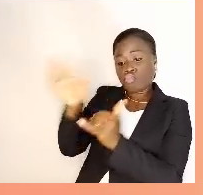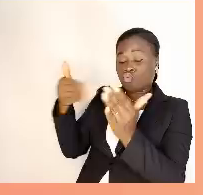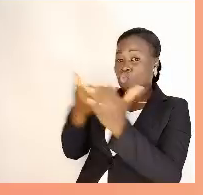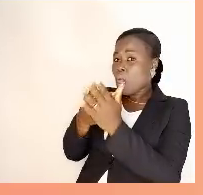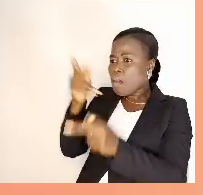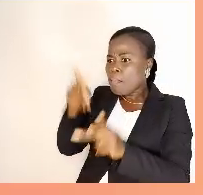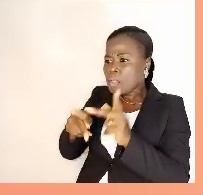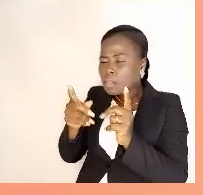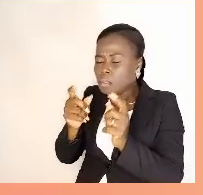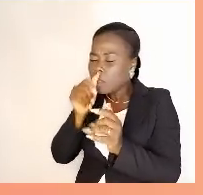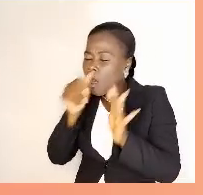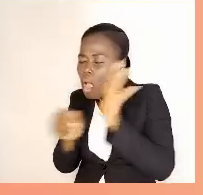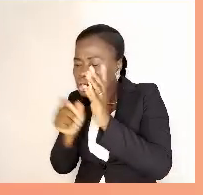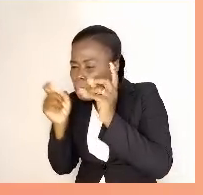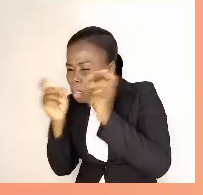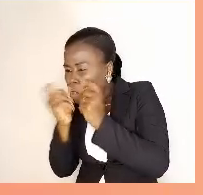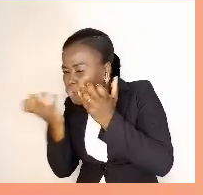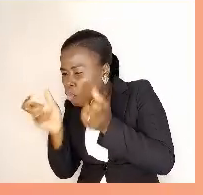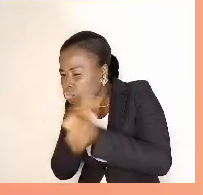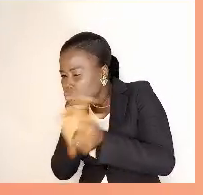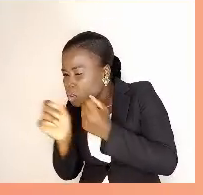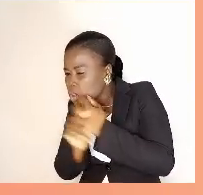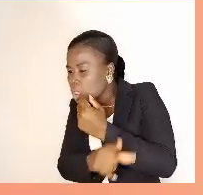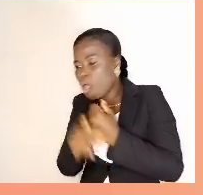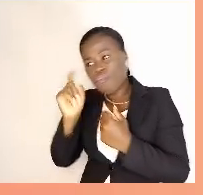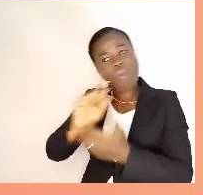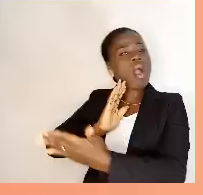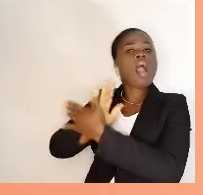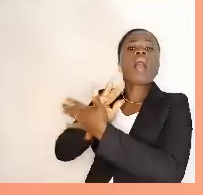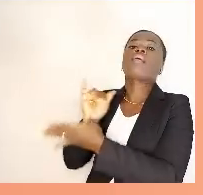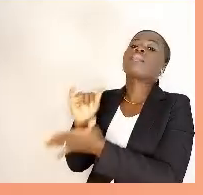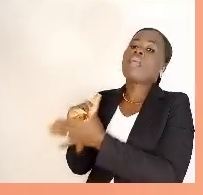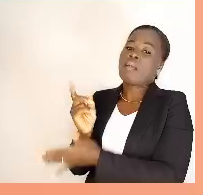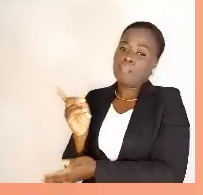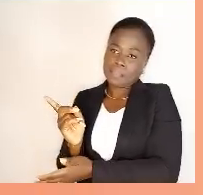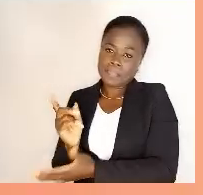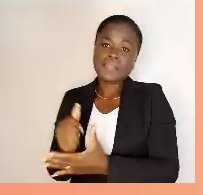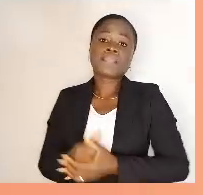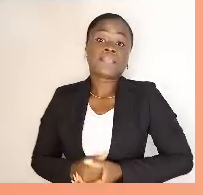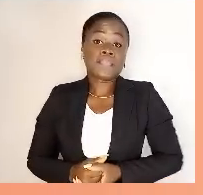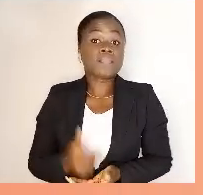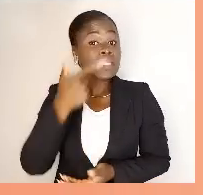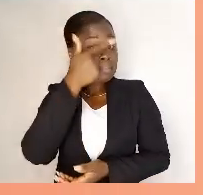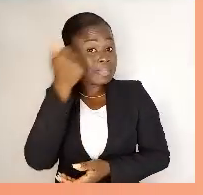en échec le projet pernicieux de déstabilisation du Sénégal.